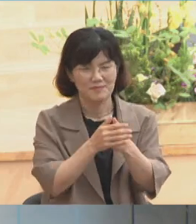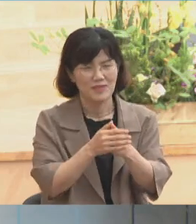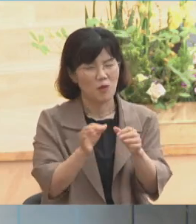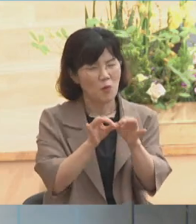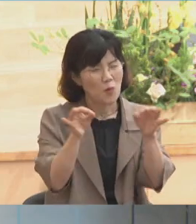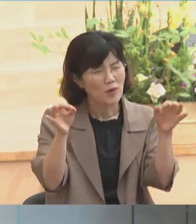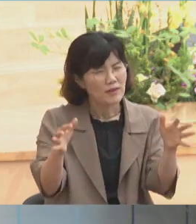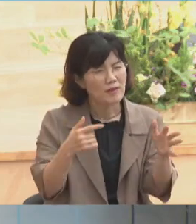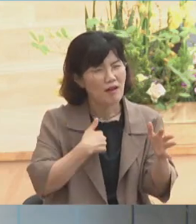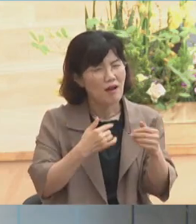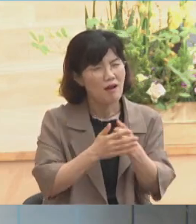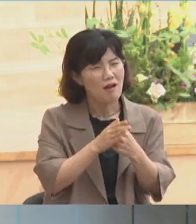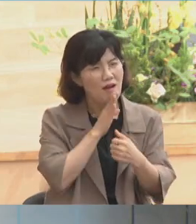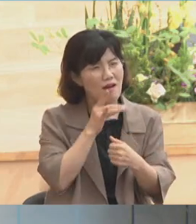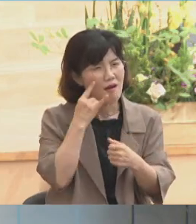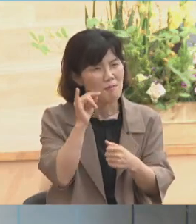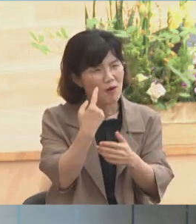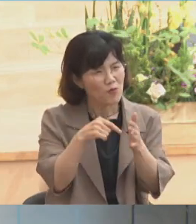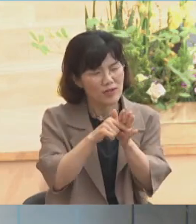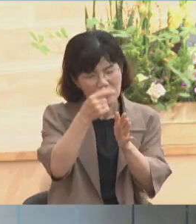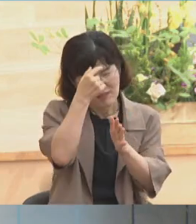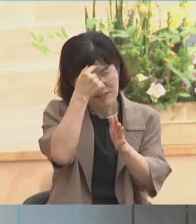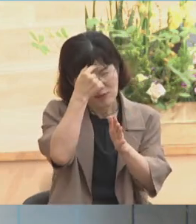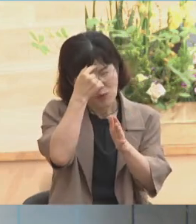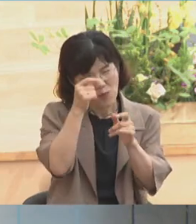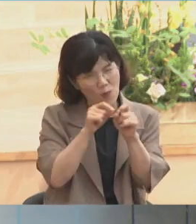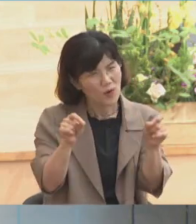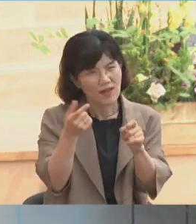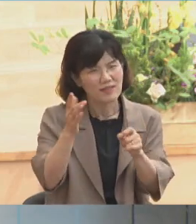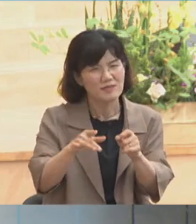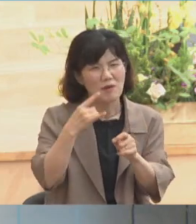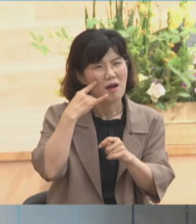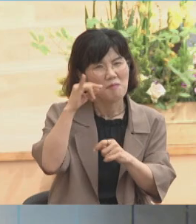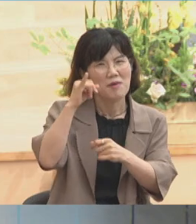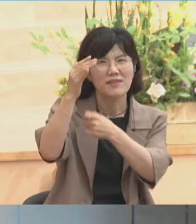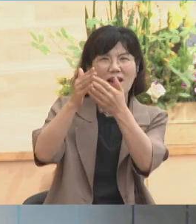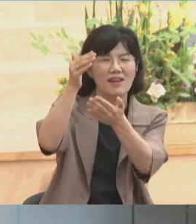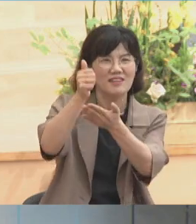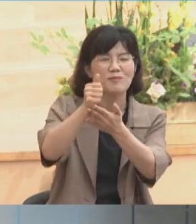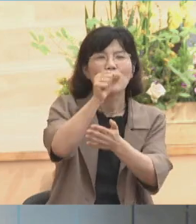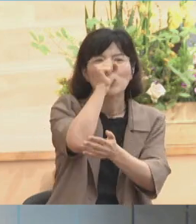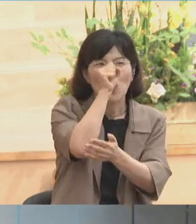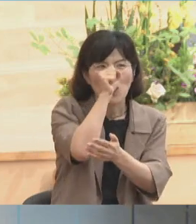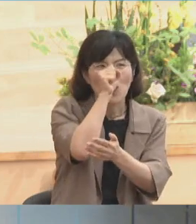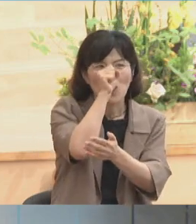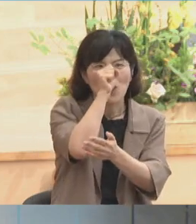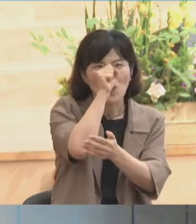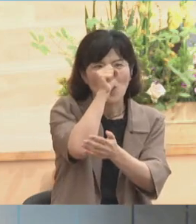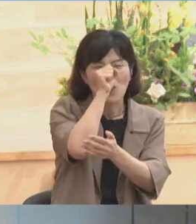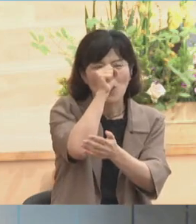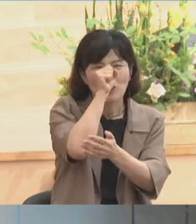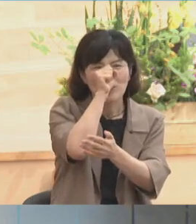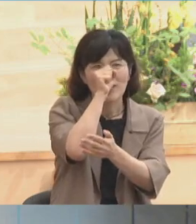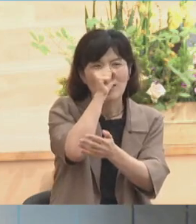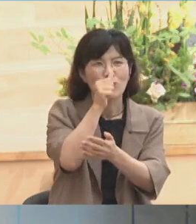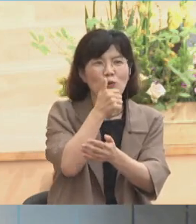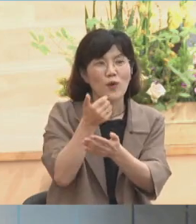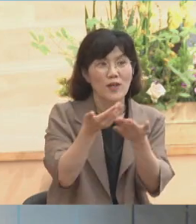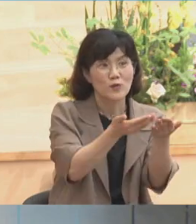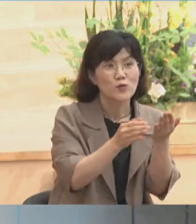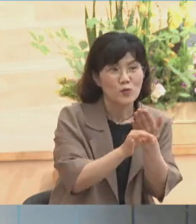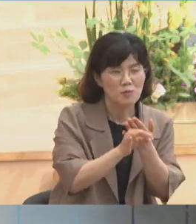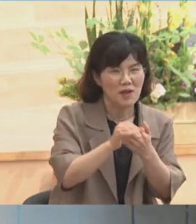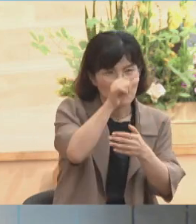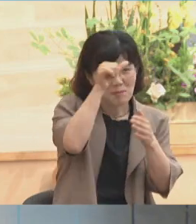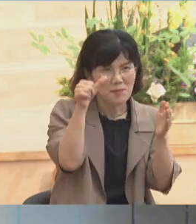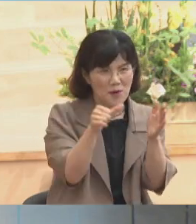오랜 시간을 친정 엄마를 위해 기도했지만, 엄마에게 하나님은 좋으신 분이라고 이야기하면, 그래도